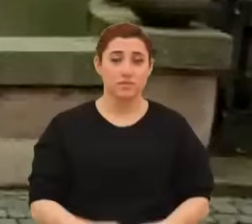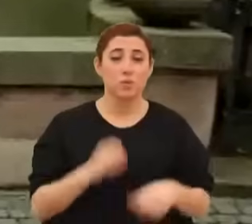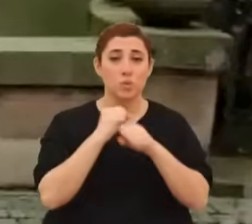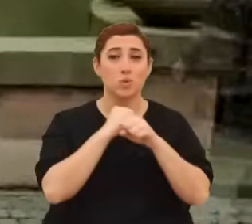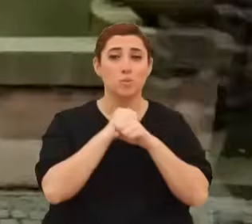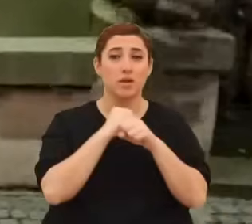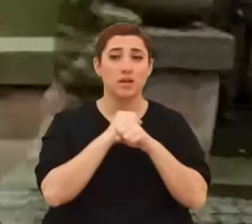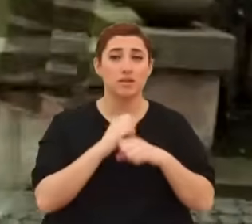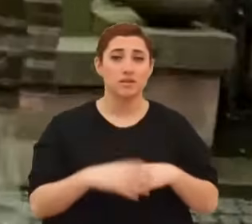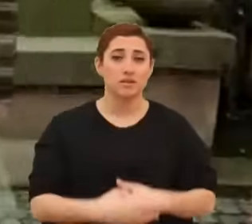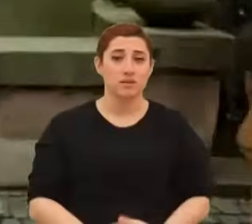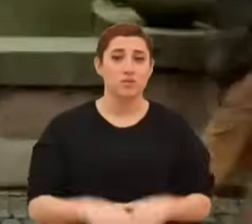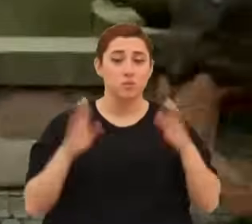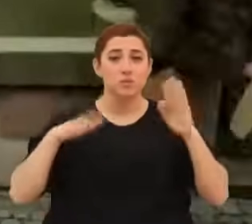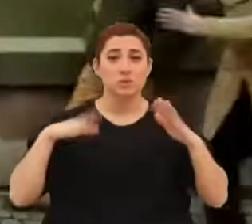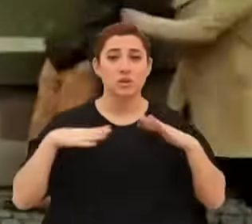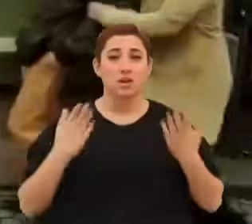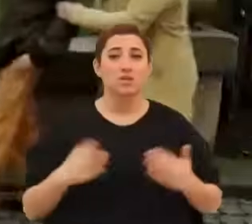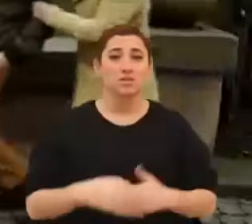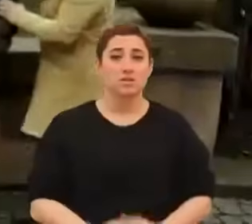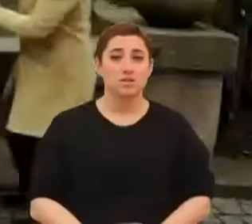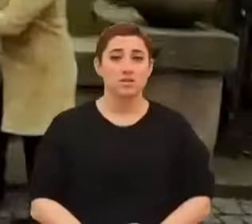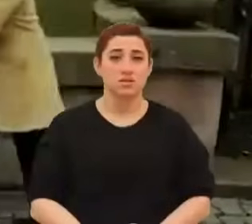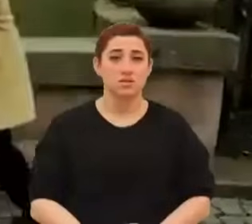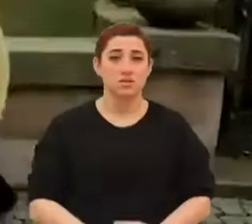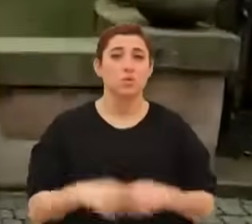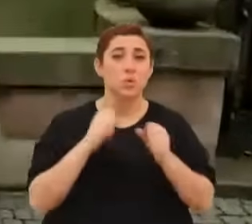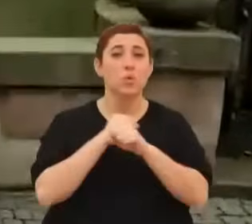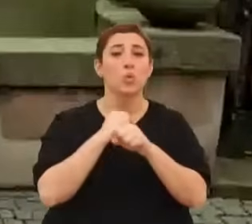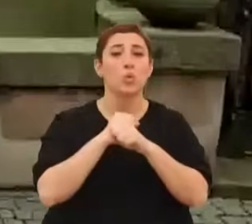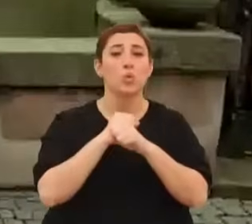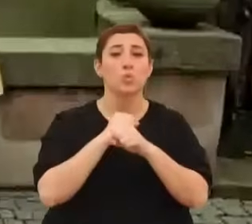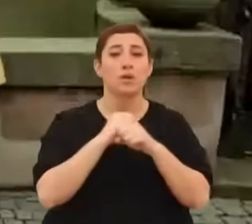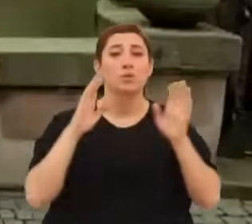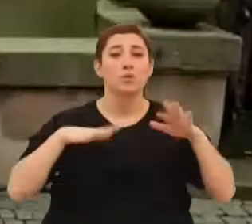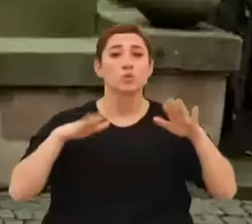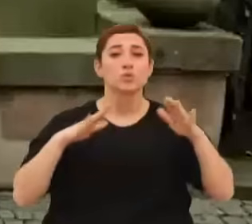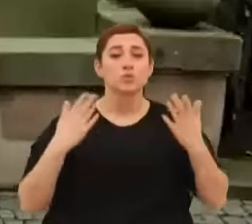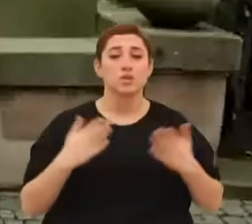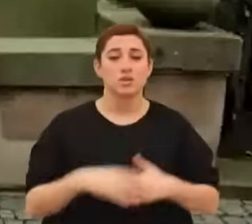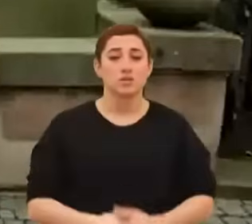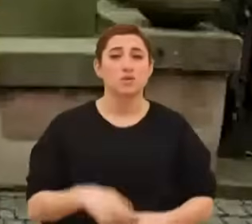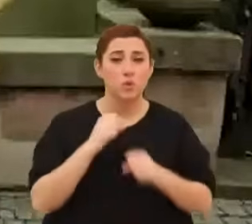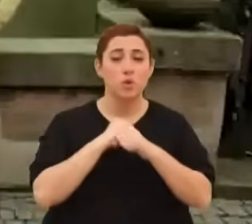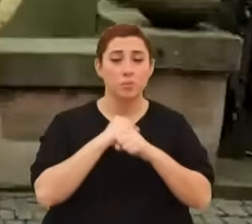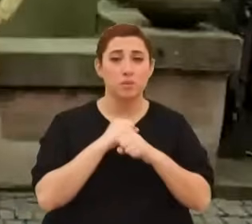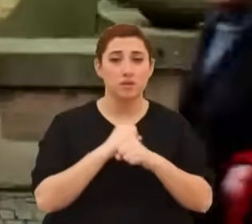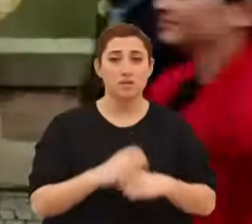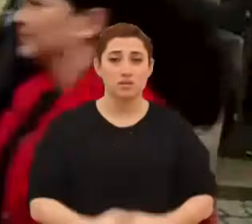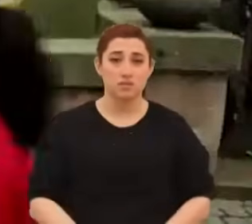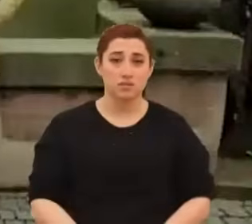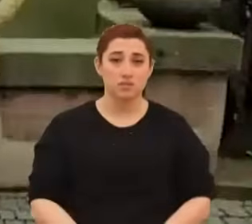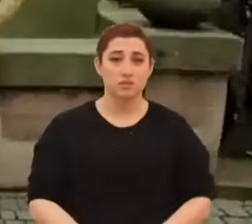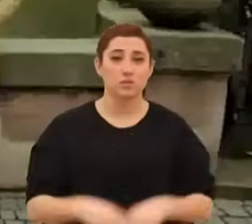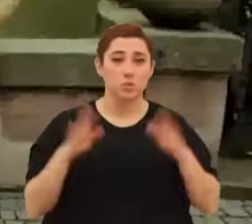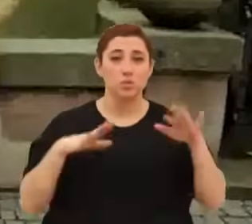Yine Ergun'un kaybolduğu anda aynı noktaya Ahmetler geldi. Ahmet geçip gitti ama Şahin Nadi yorulmuş